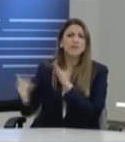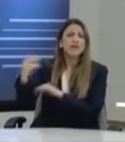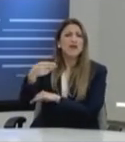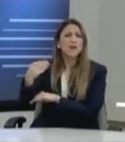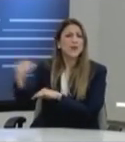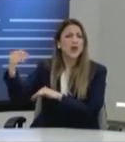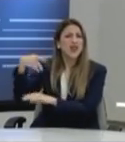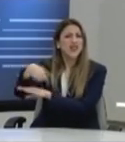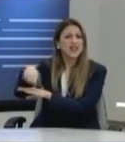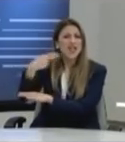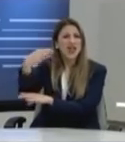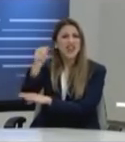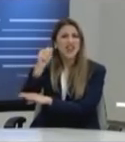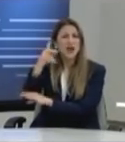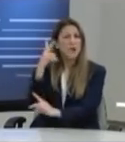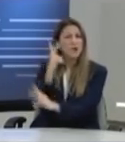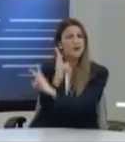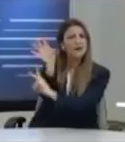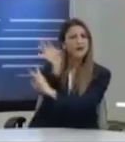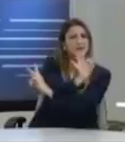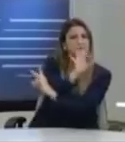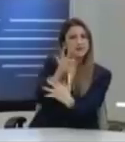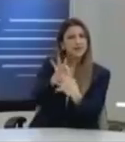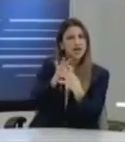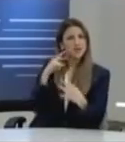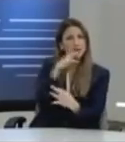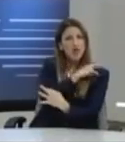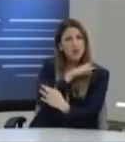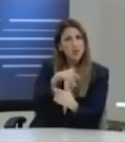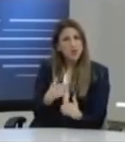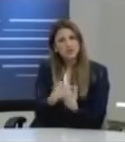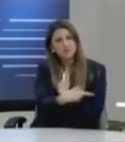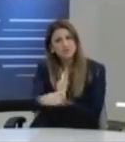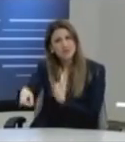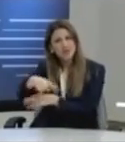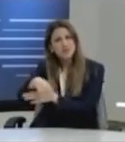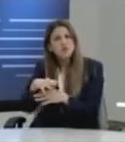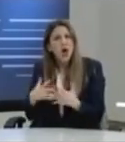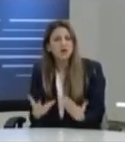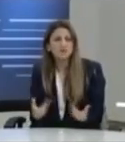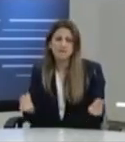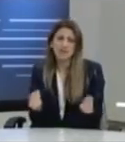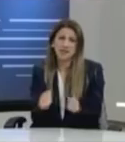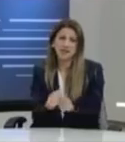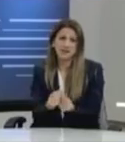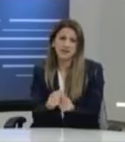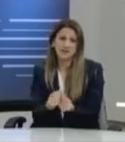μέρα μετά να κάνει το σύμβουλο σε εσάς και να τη στέλνετε μετά σε ανεξάρτητη αρχή. Γιατί αυτά κάνατε.